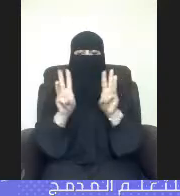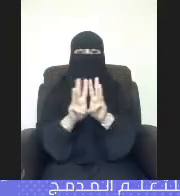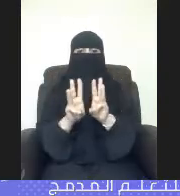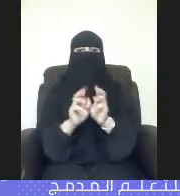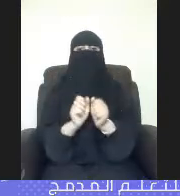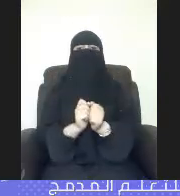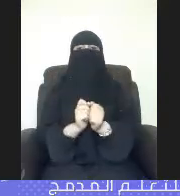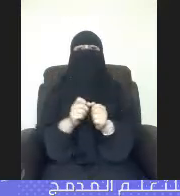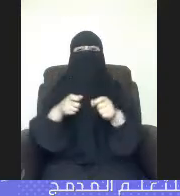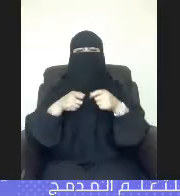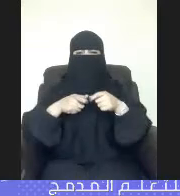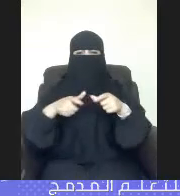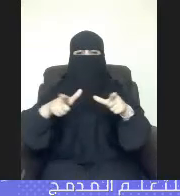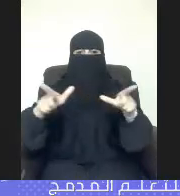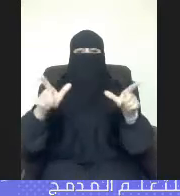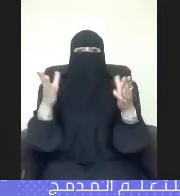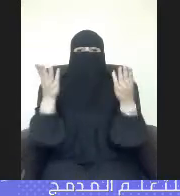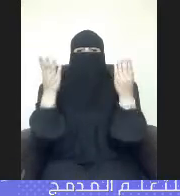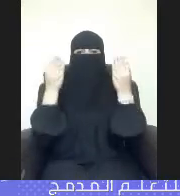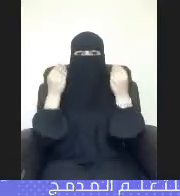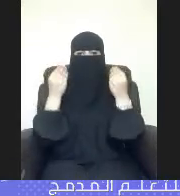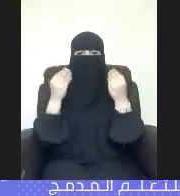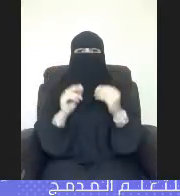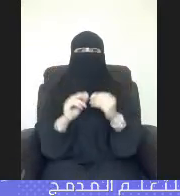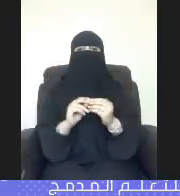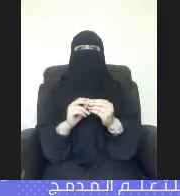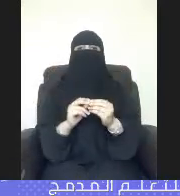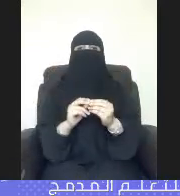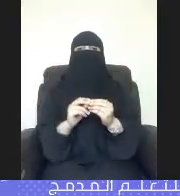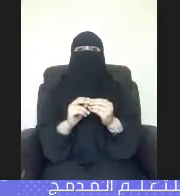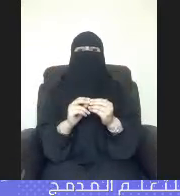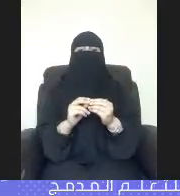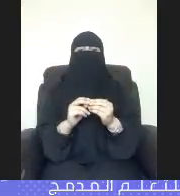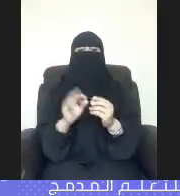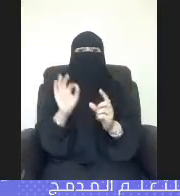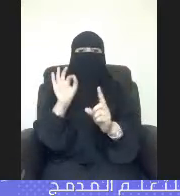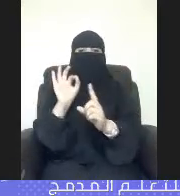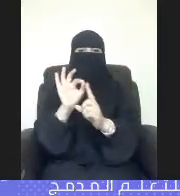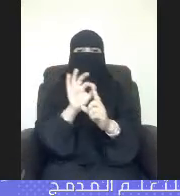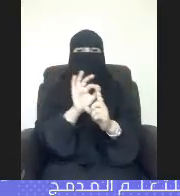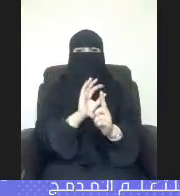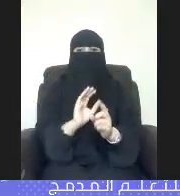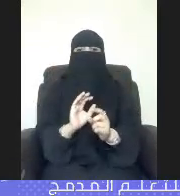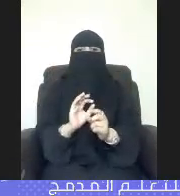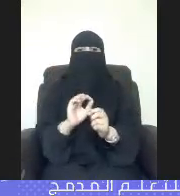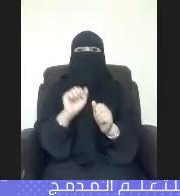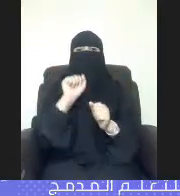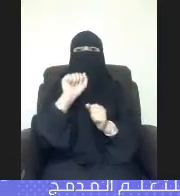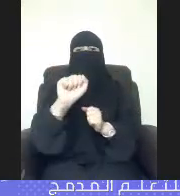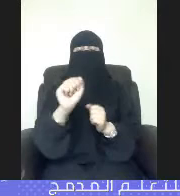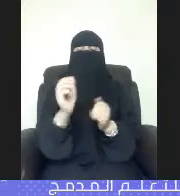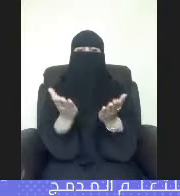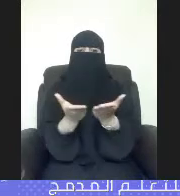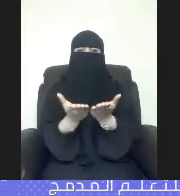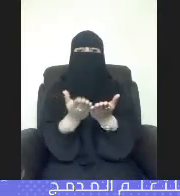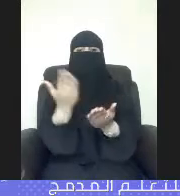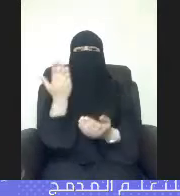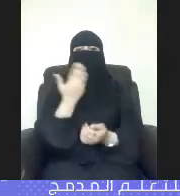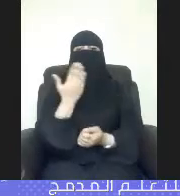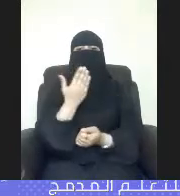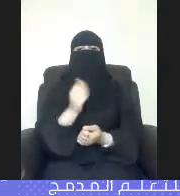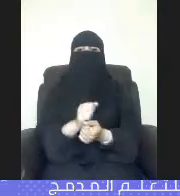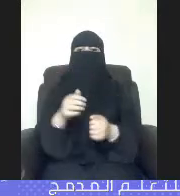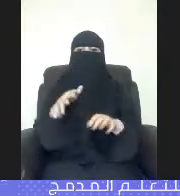وأساليب تعلم فريدة، وتصميم وتفعيل المواد والمقررات الدراسية